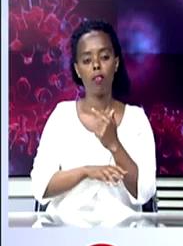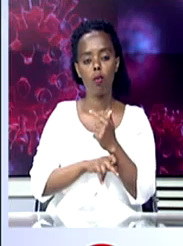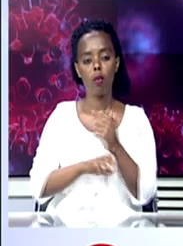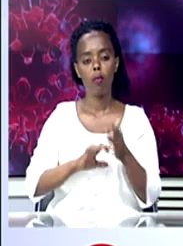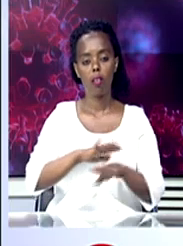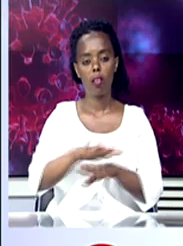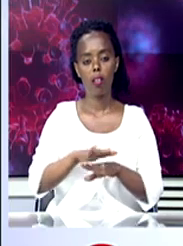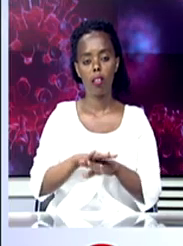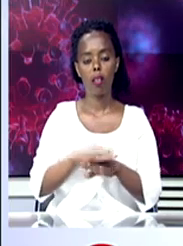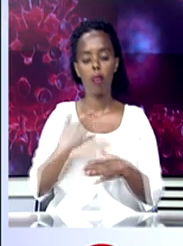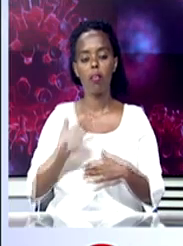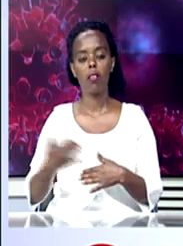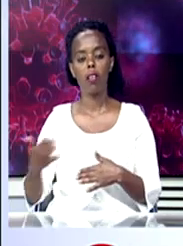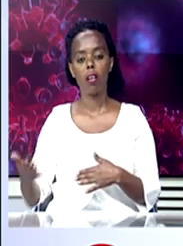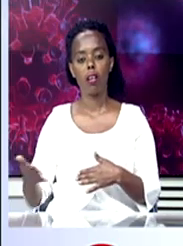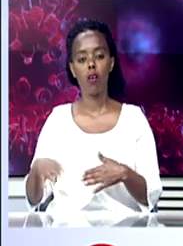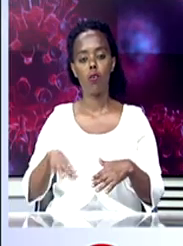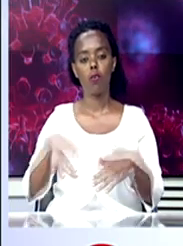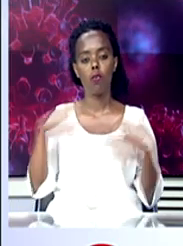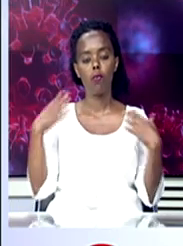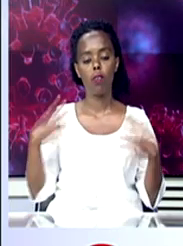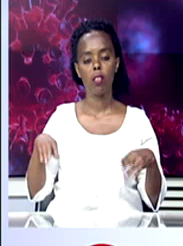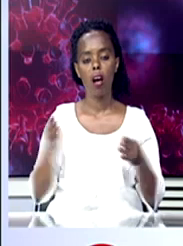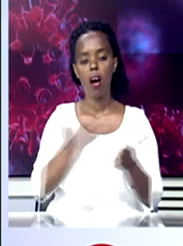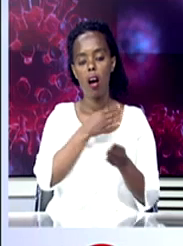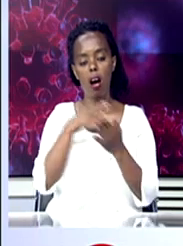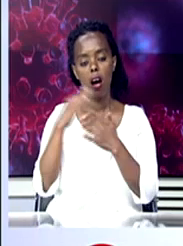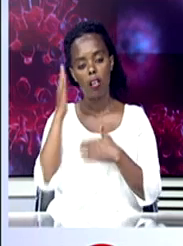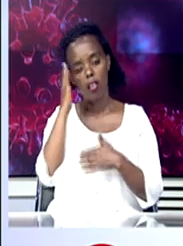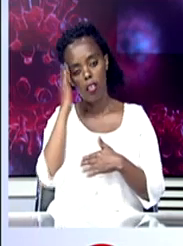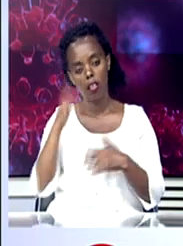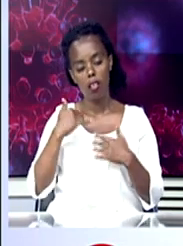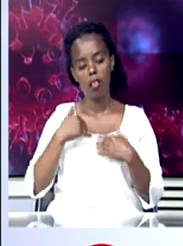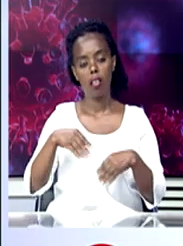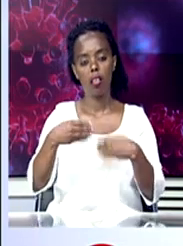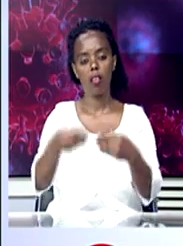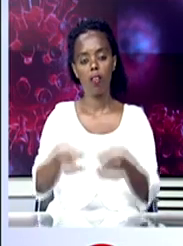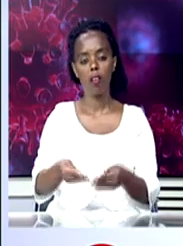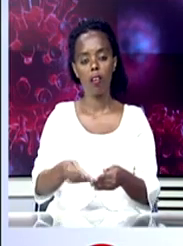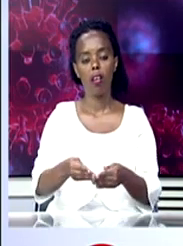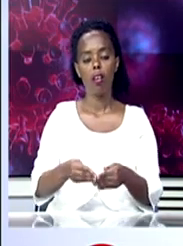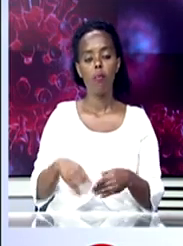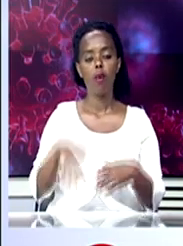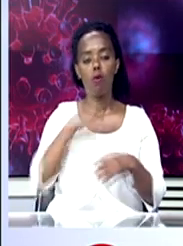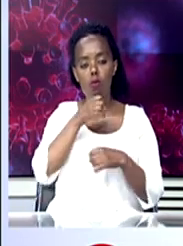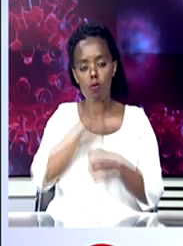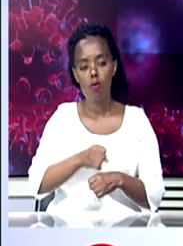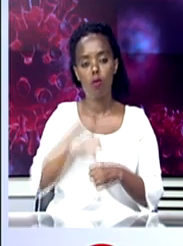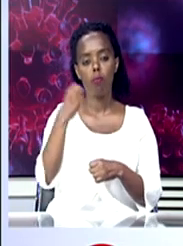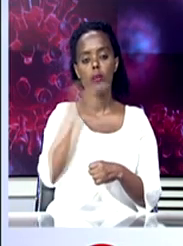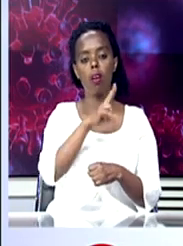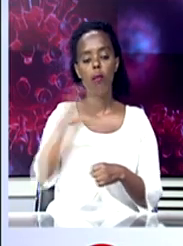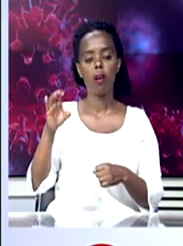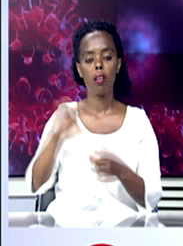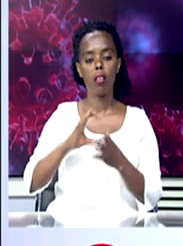meeshaalee maanguddoodhaa fi uffata halkanii kan geessine. Uffata halkanii maanguddoo 200 ta'uuf magaalaa lamaan